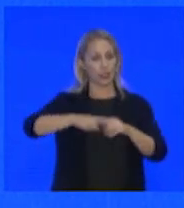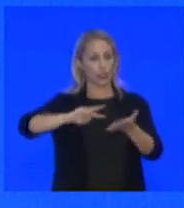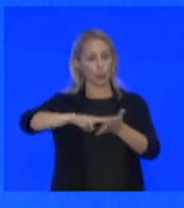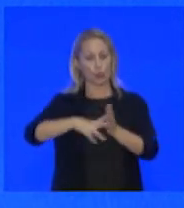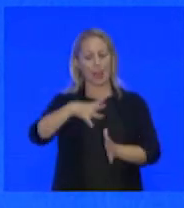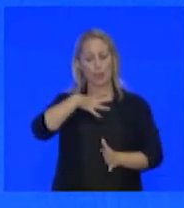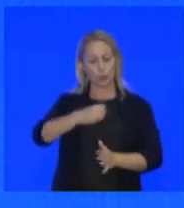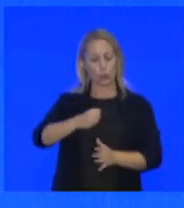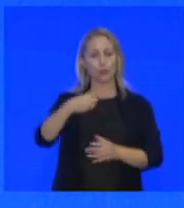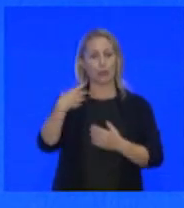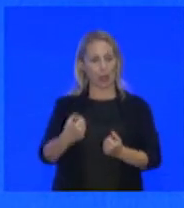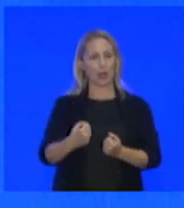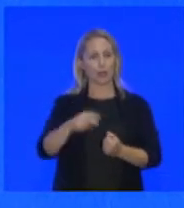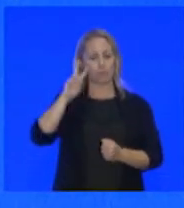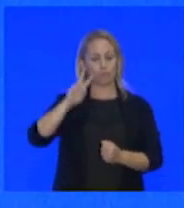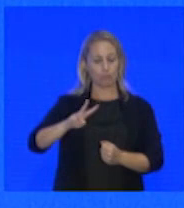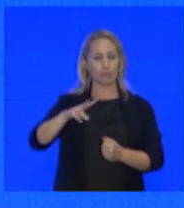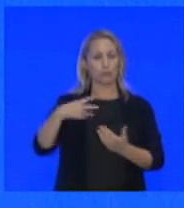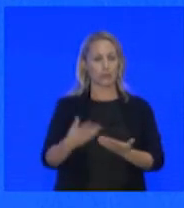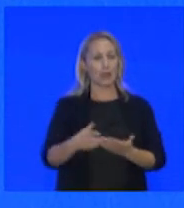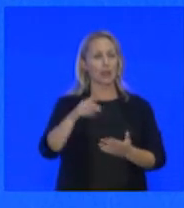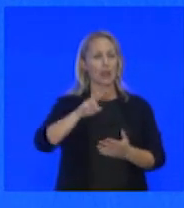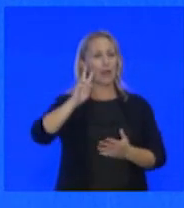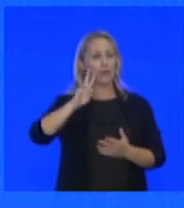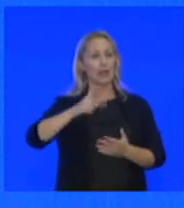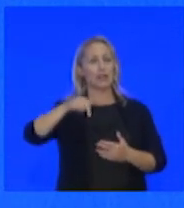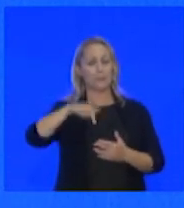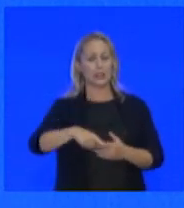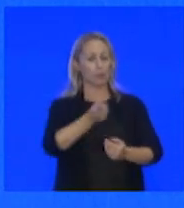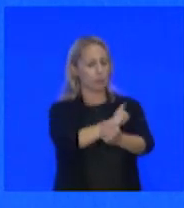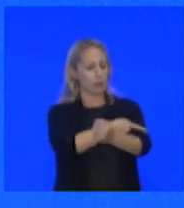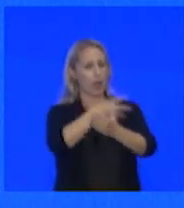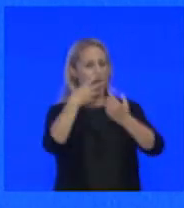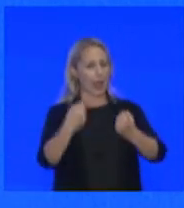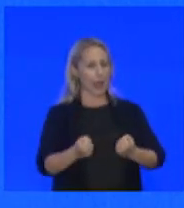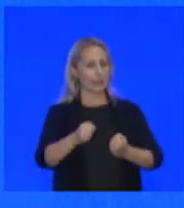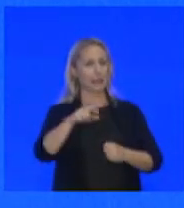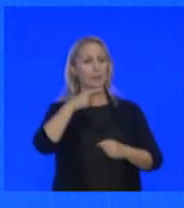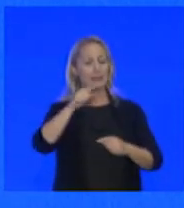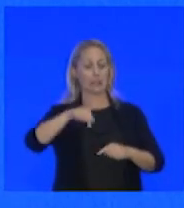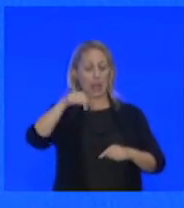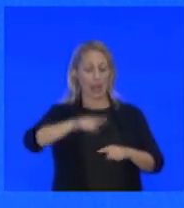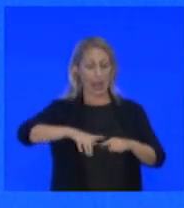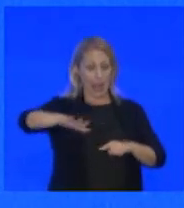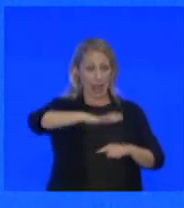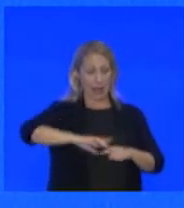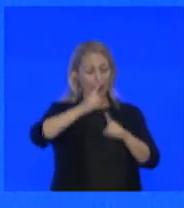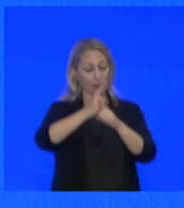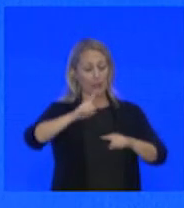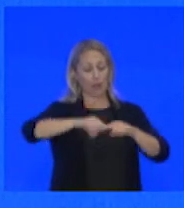οικονομίας, στην αξιοπιστία της κυβέρνησης, αλλά και στις δυνατότητες της Βόρειας Ελλάδος.